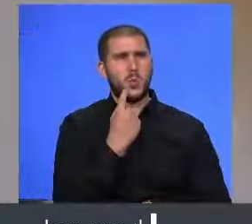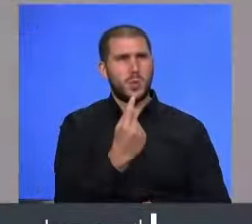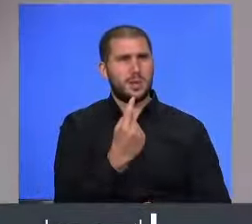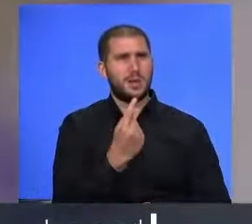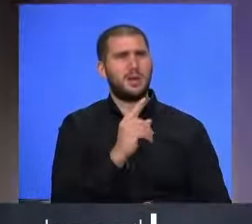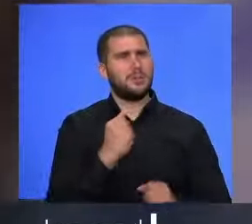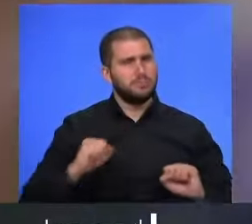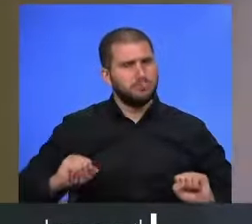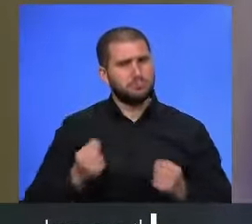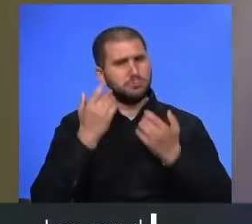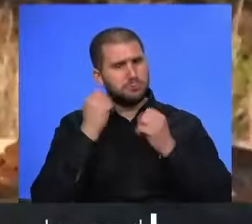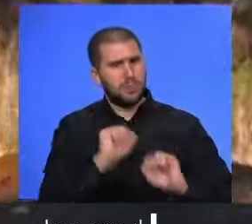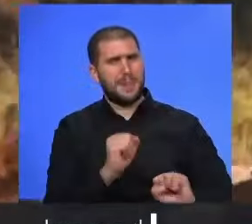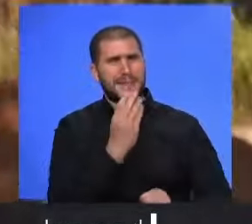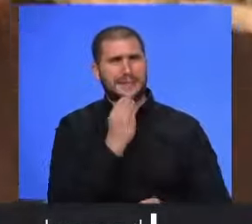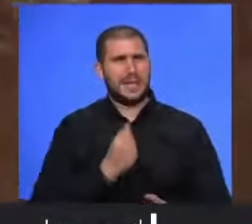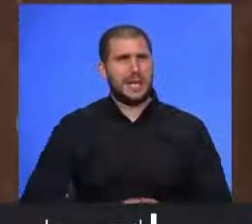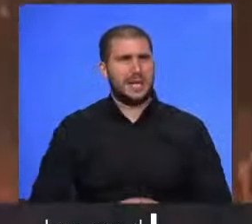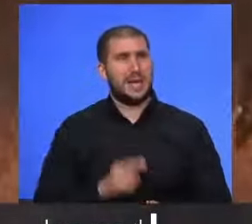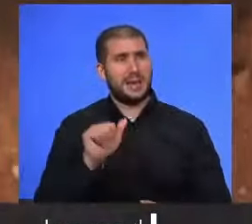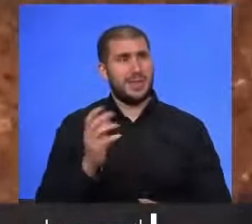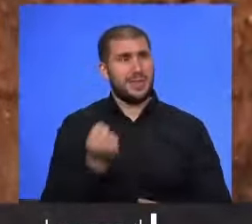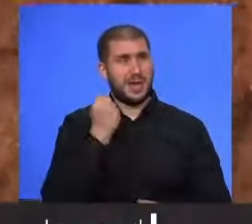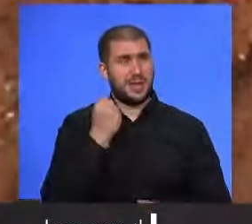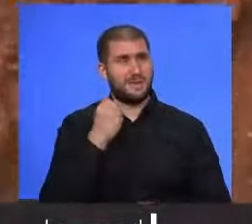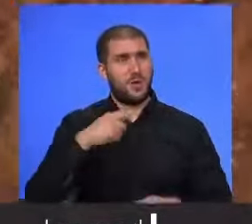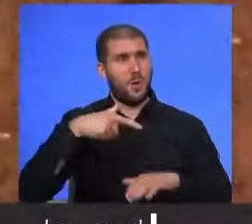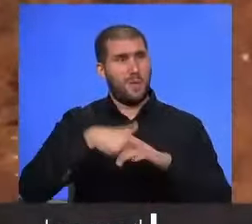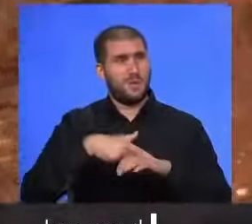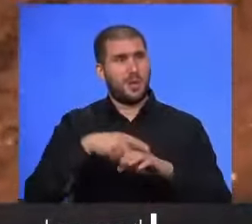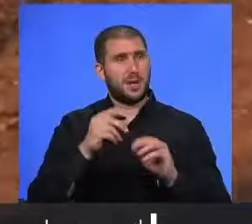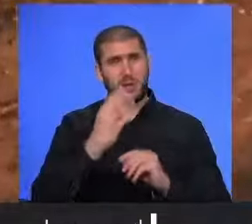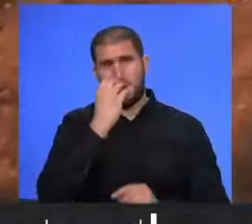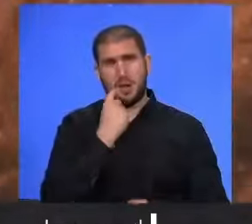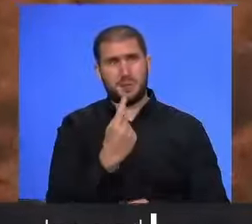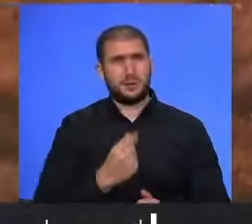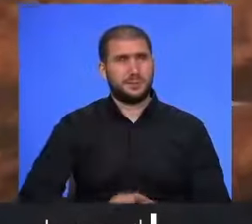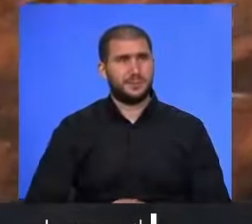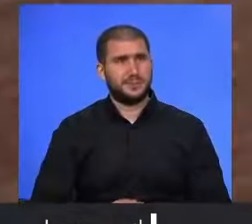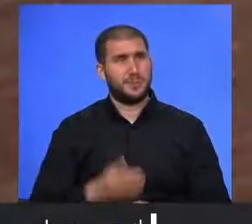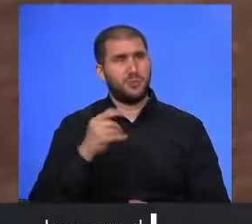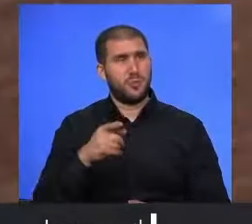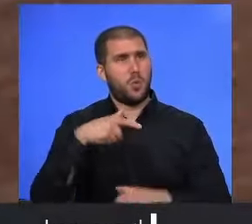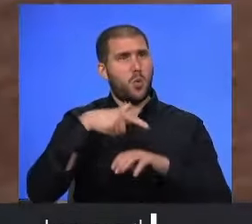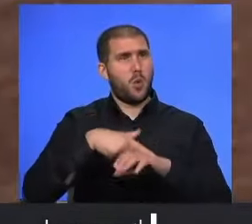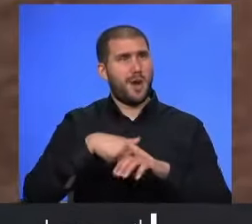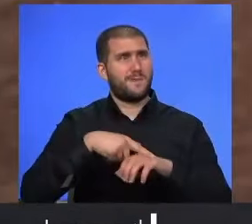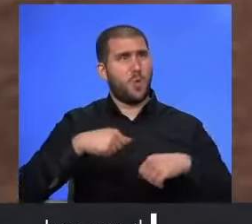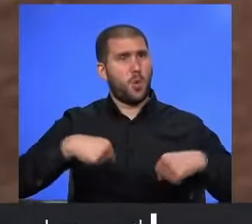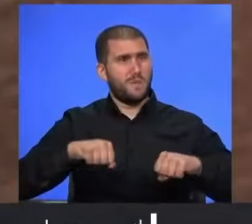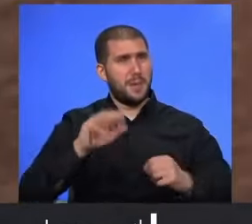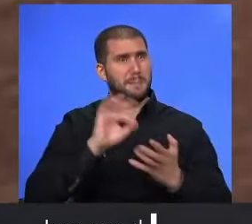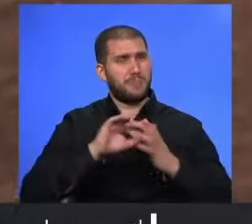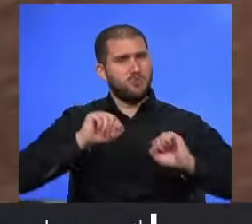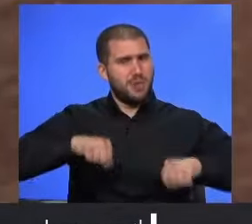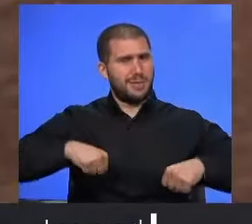מפסיקה לפעול למען ישראל. איתן was literally taken on a motorcycle by Hamas, and now he is riding a motorcycle in